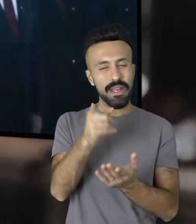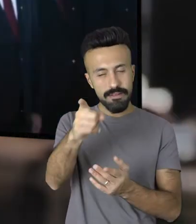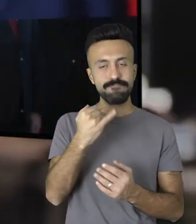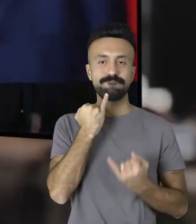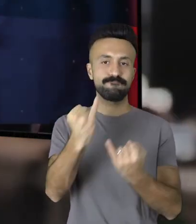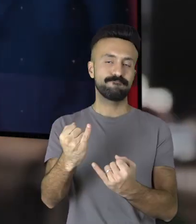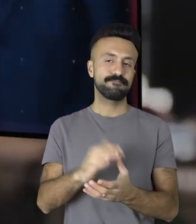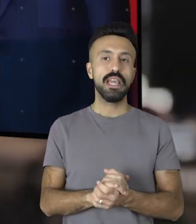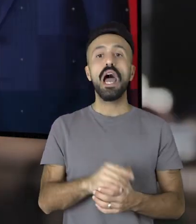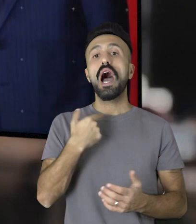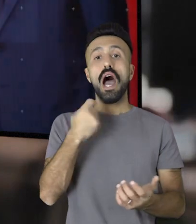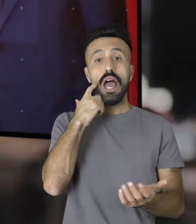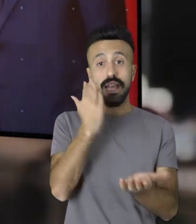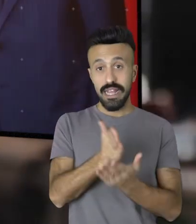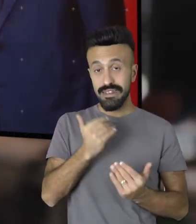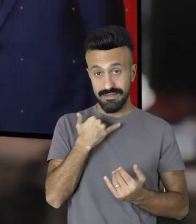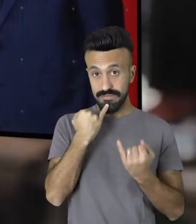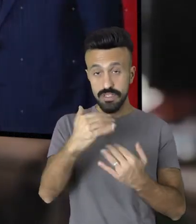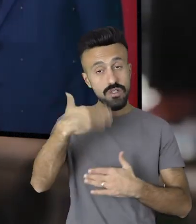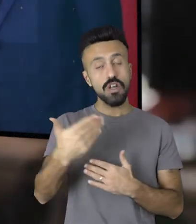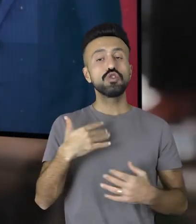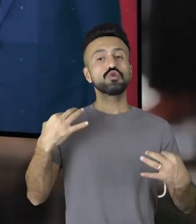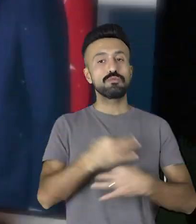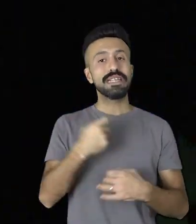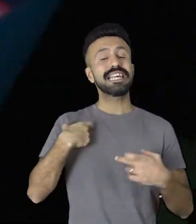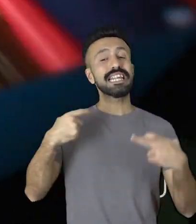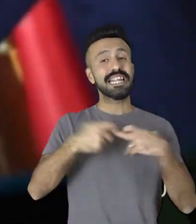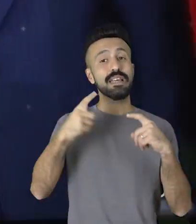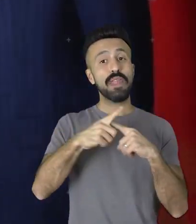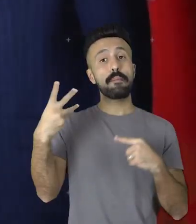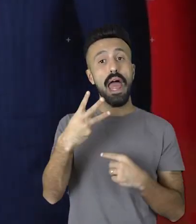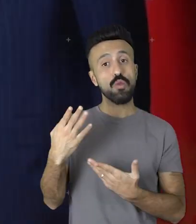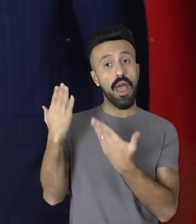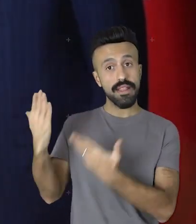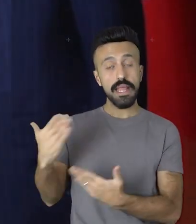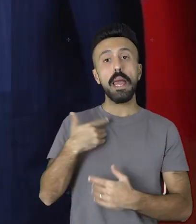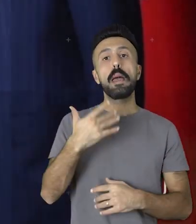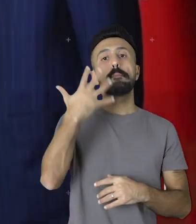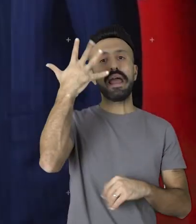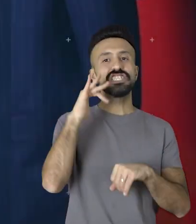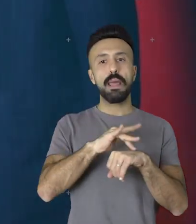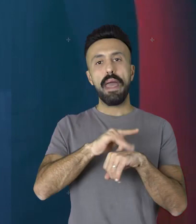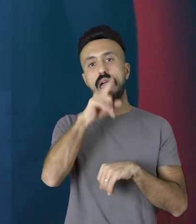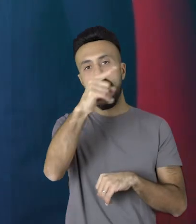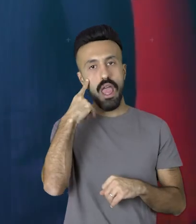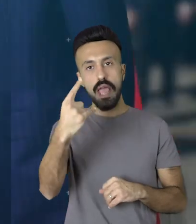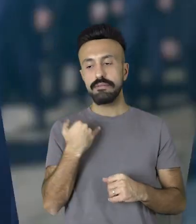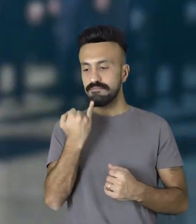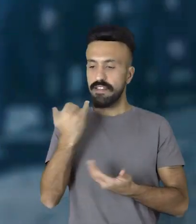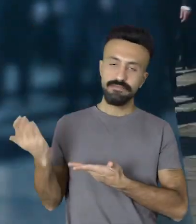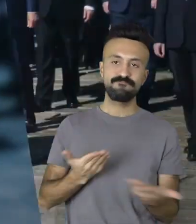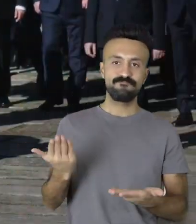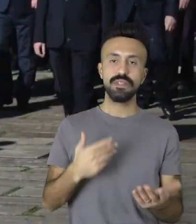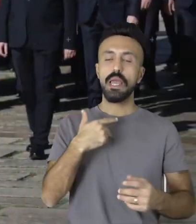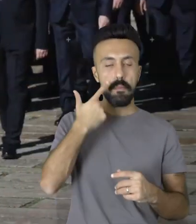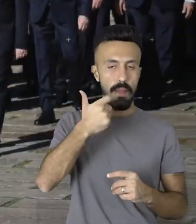Anıtkabir'de düzenlenen törene katıldı. Tören sonrasında Cumhurbaşkanımız Sayın Recep Tayyip Erdoğan'ın Beştepe'deki tebriklerinin kabulüne